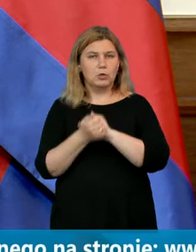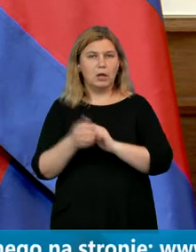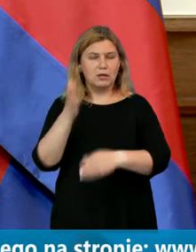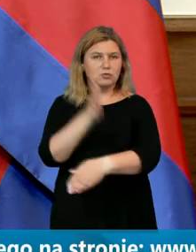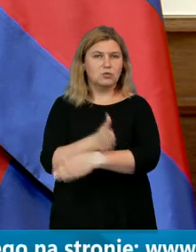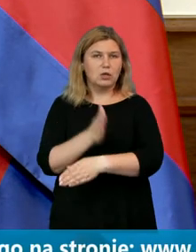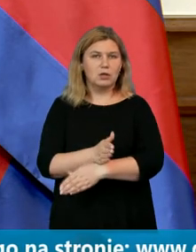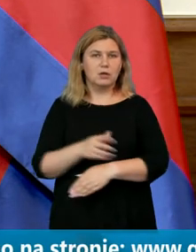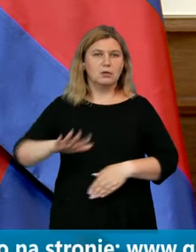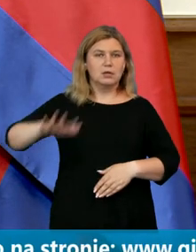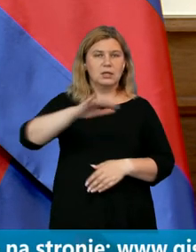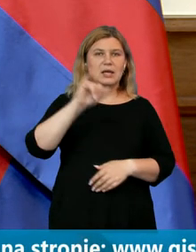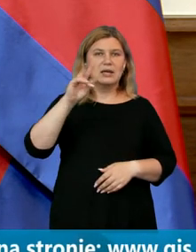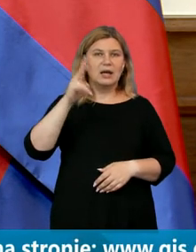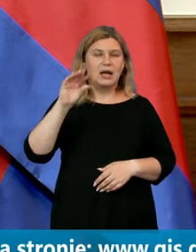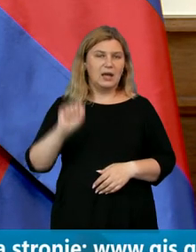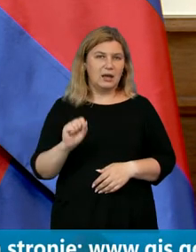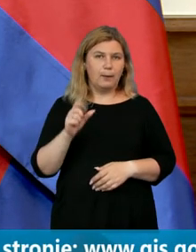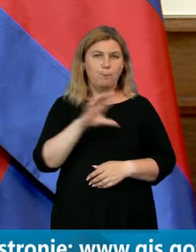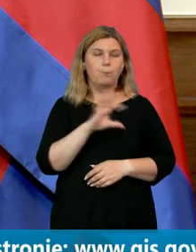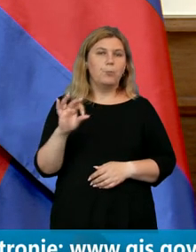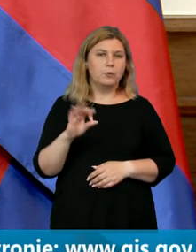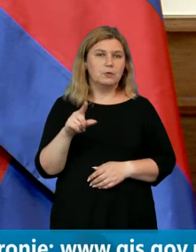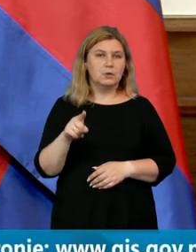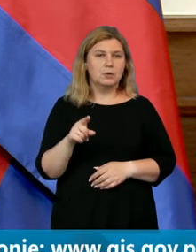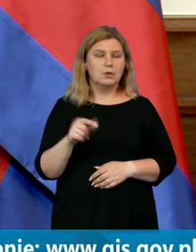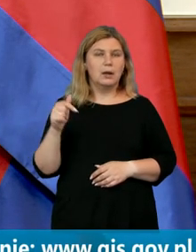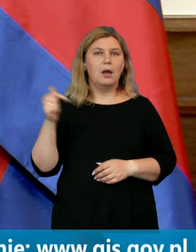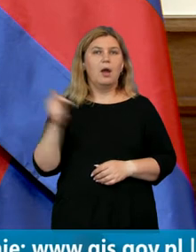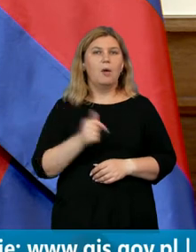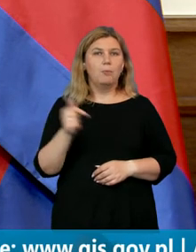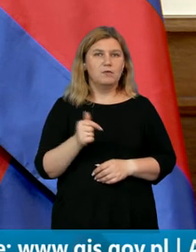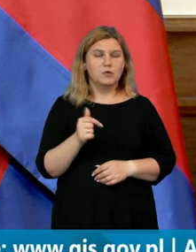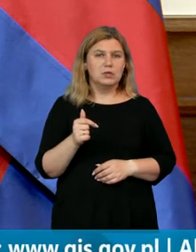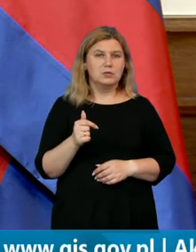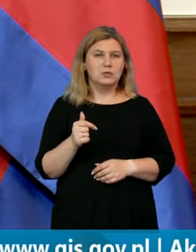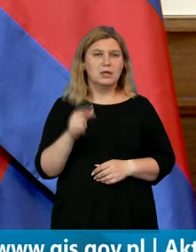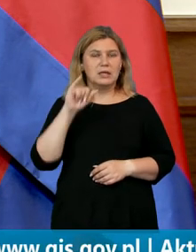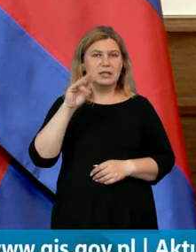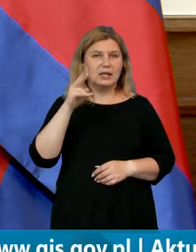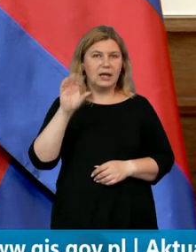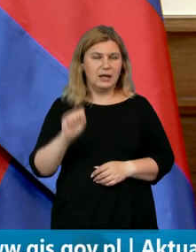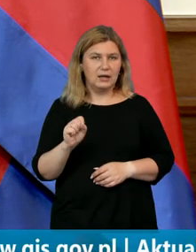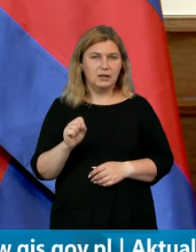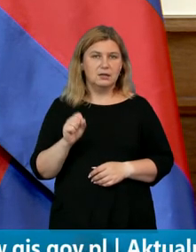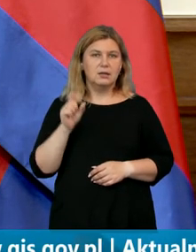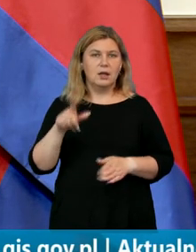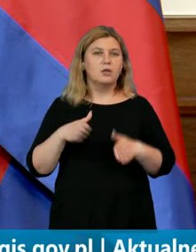skrzyżowania na wysokości IKEA, z uwagi na to, że pewne obowiązki podjęła IKEA w związku z tą